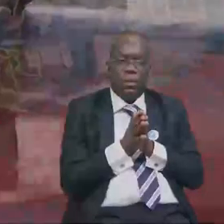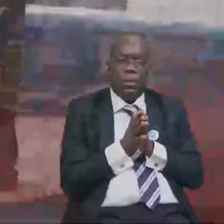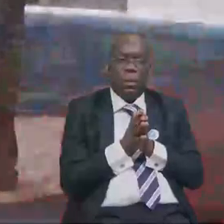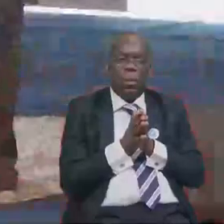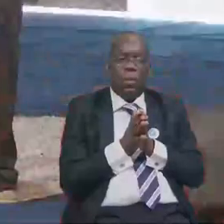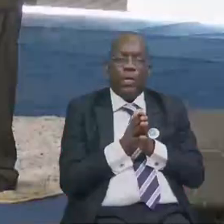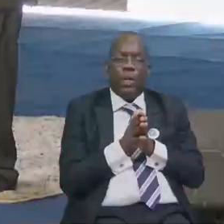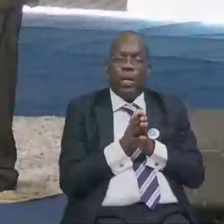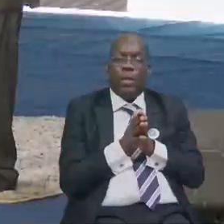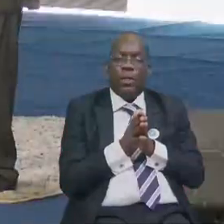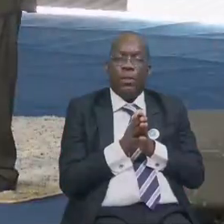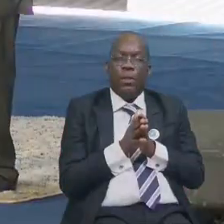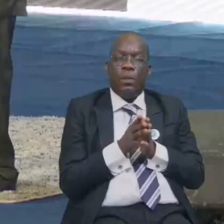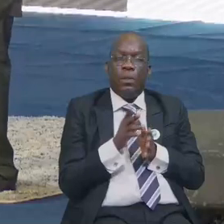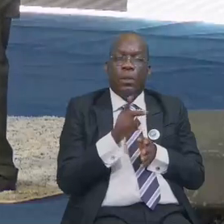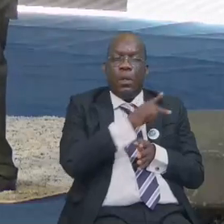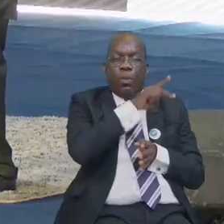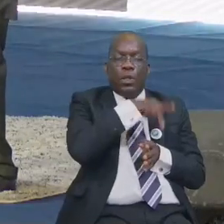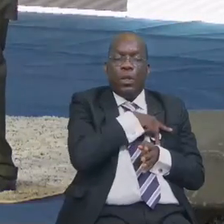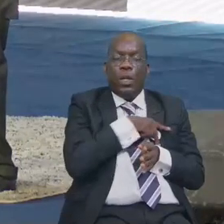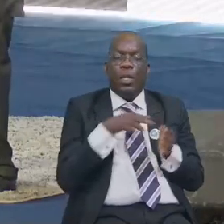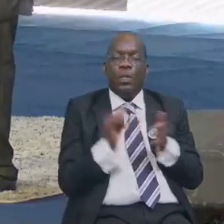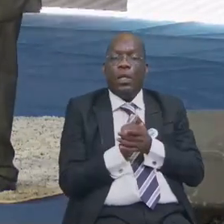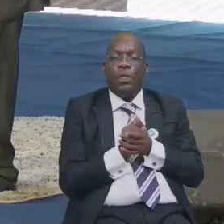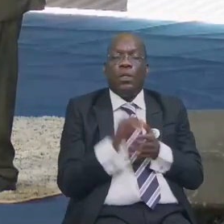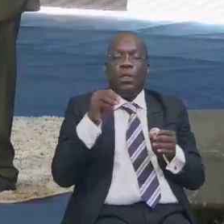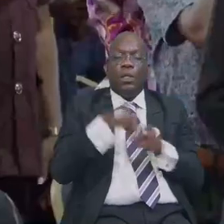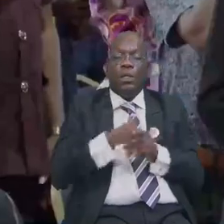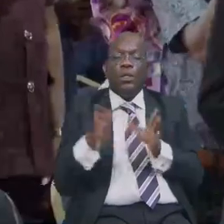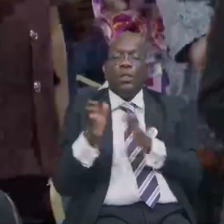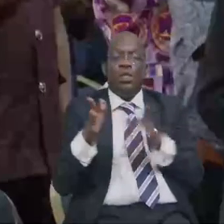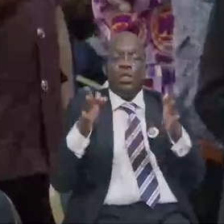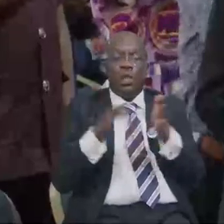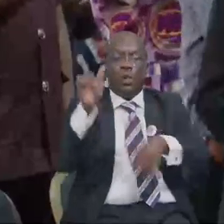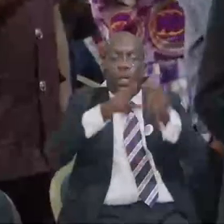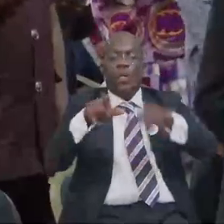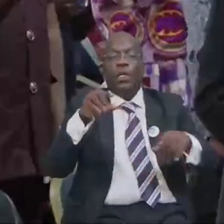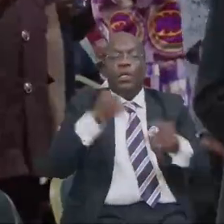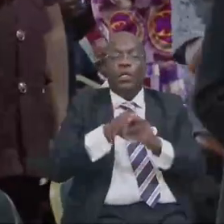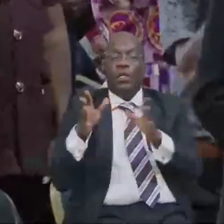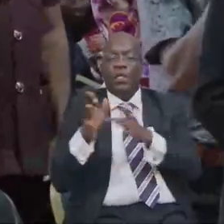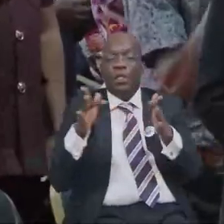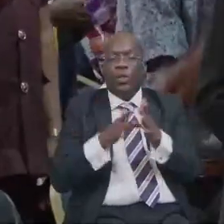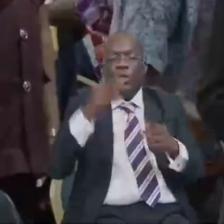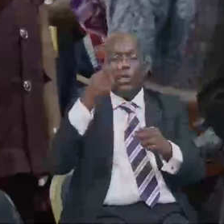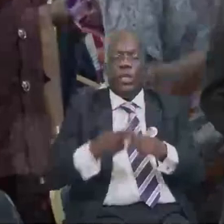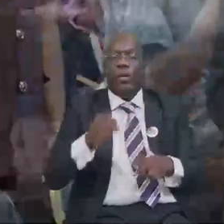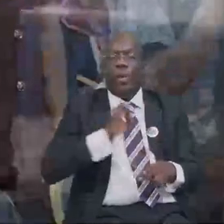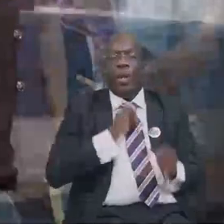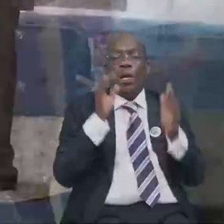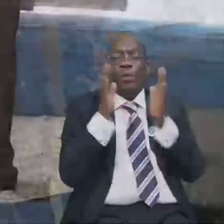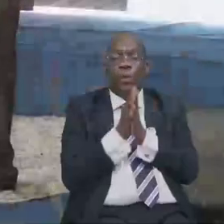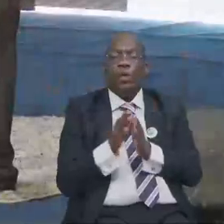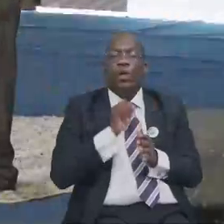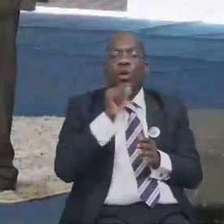Personnalise ça. Au nom de Jésus, j'ai prié.